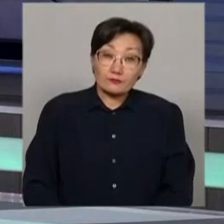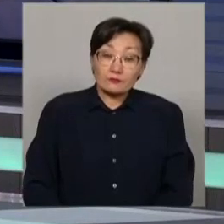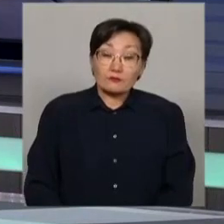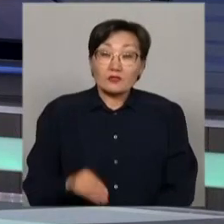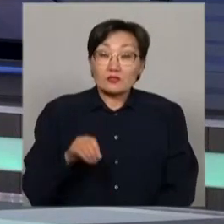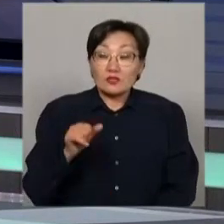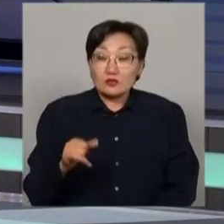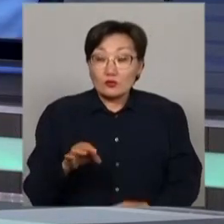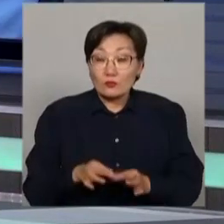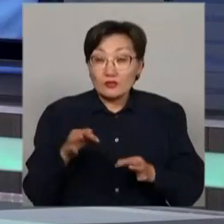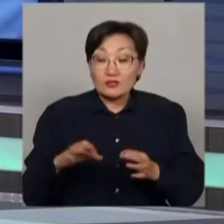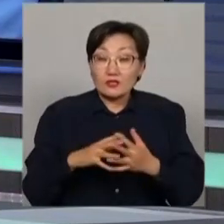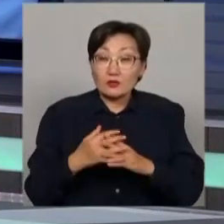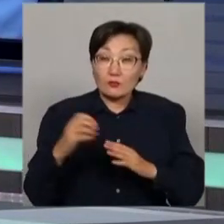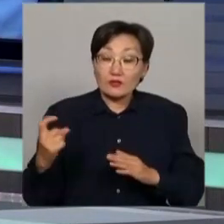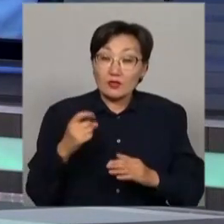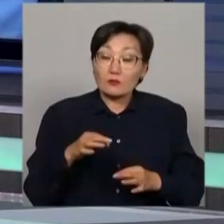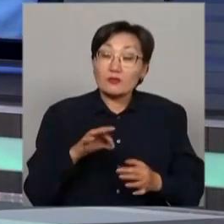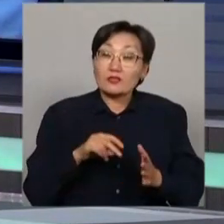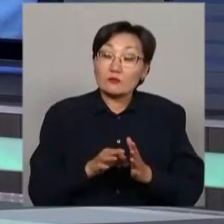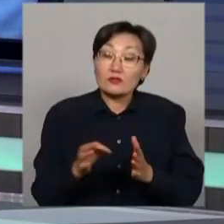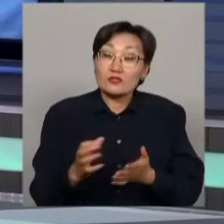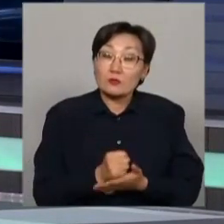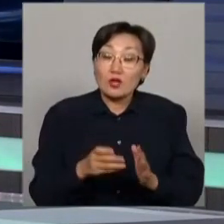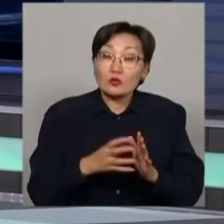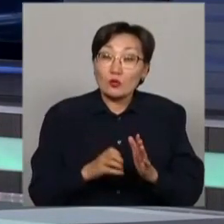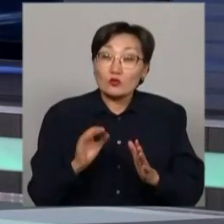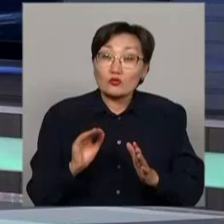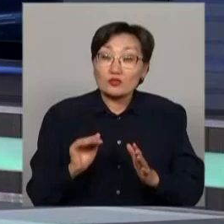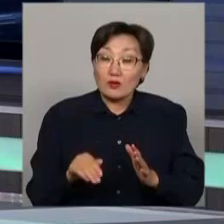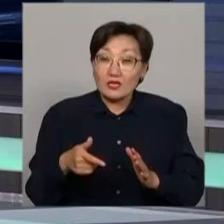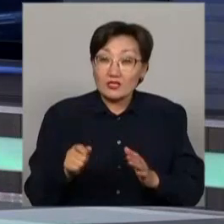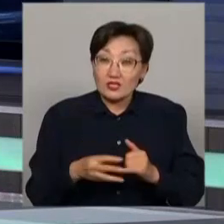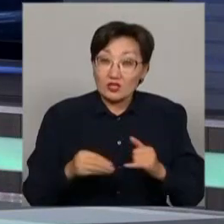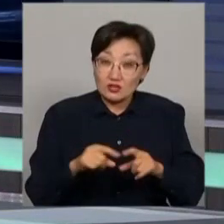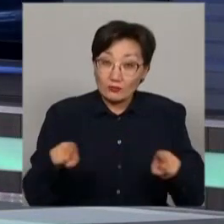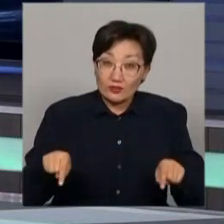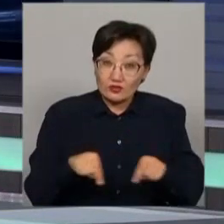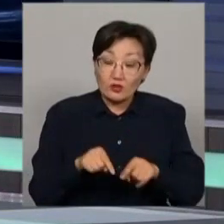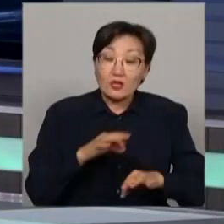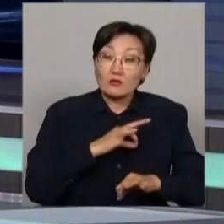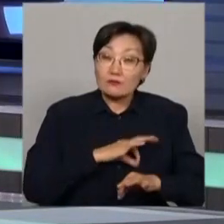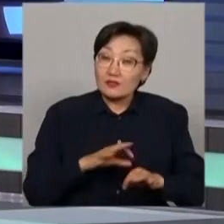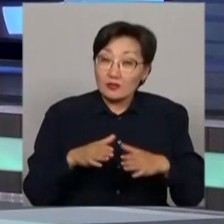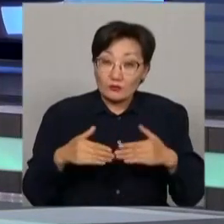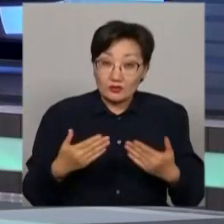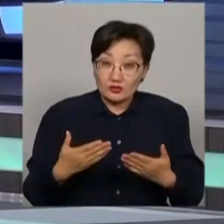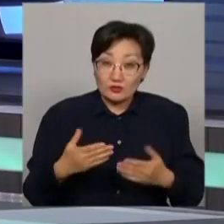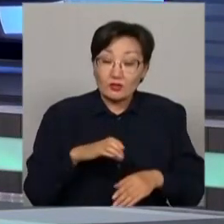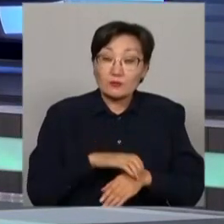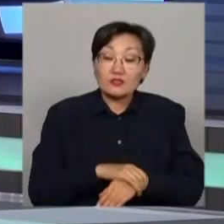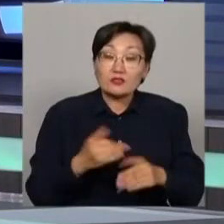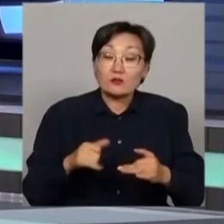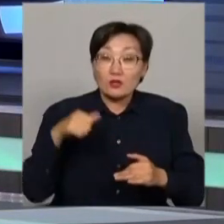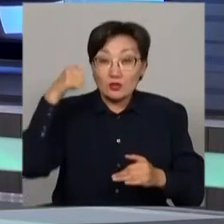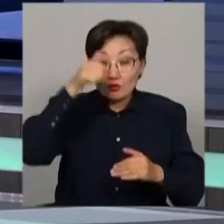Жетісу облысында ауыл шаруашылығы мақсатында алынған 900 мың гектарға жуық жер телімінің пайдаланылмай жатқаны анықталды. Енді